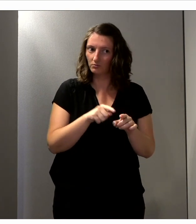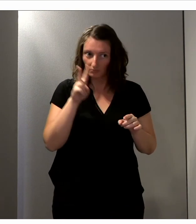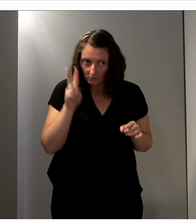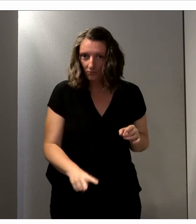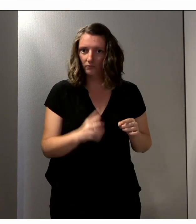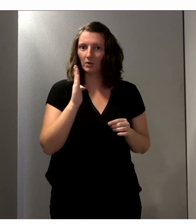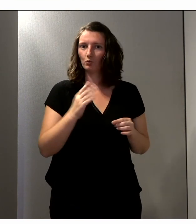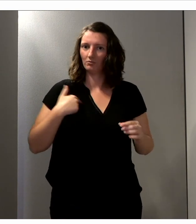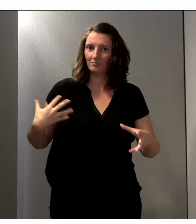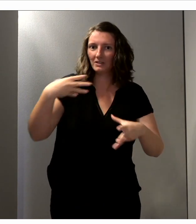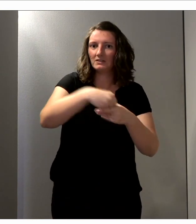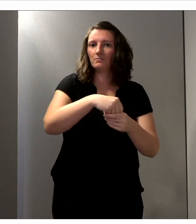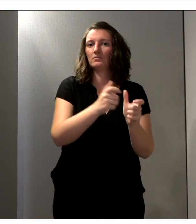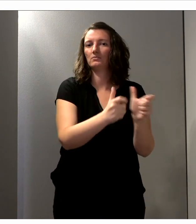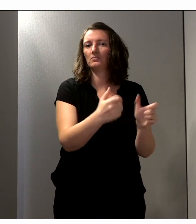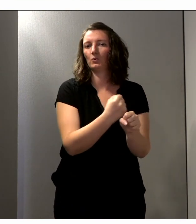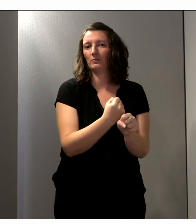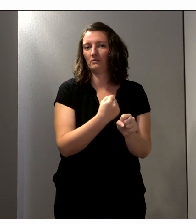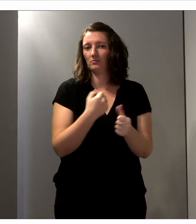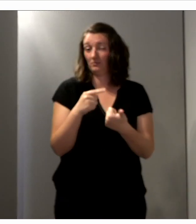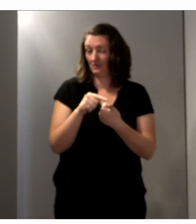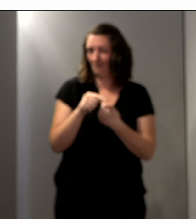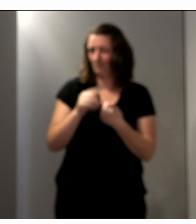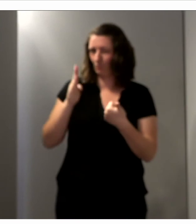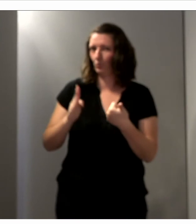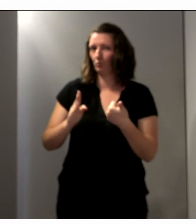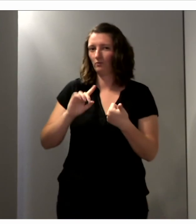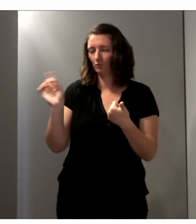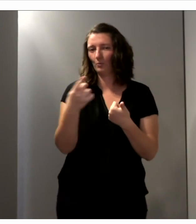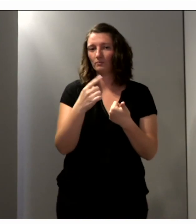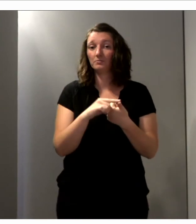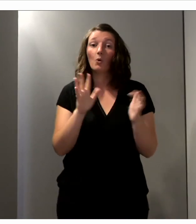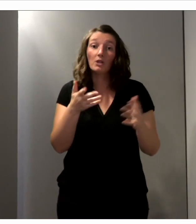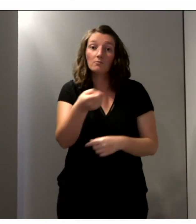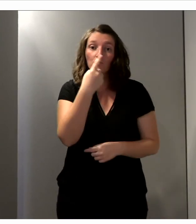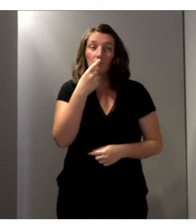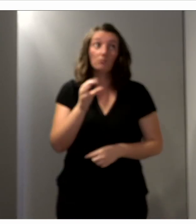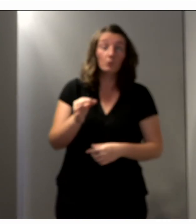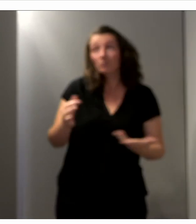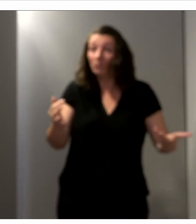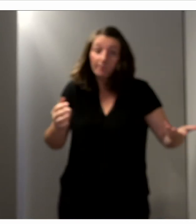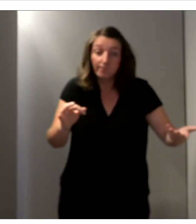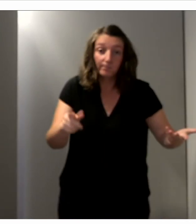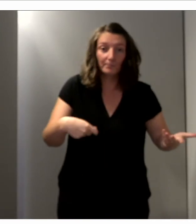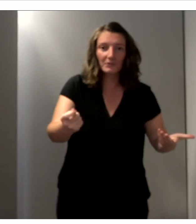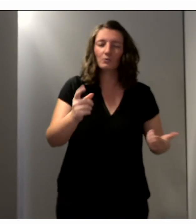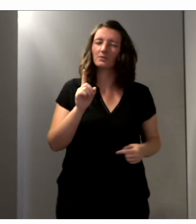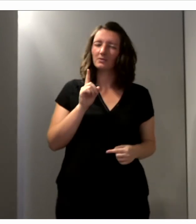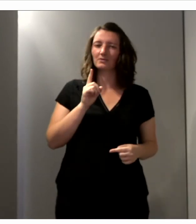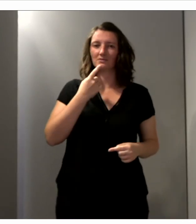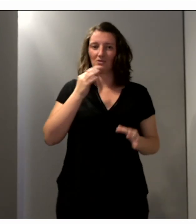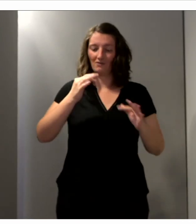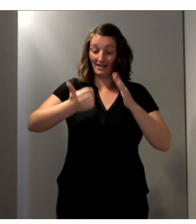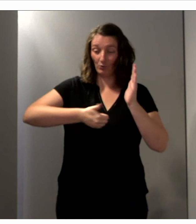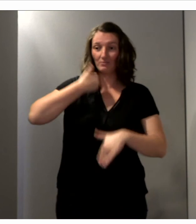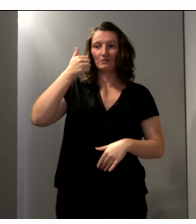Alors même si tout ça semble évident peut-être pour vous, mais cette notion renvoie au fait que finalement pour parler